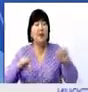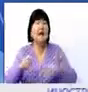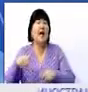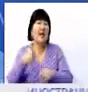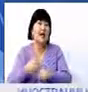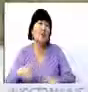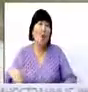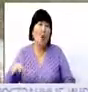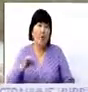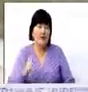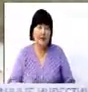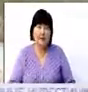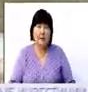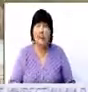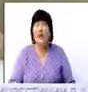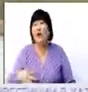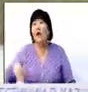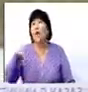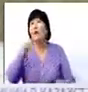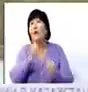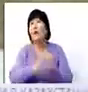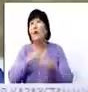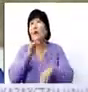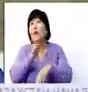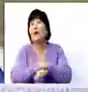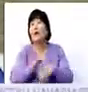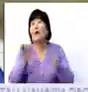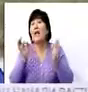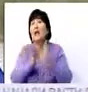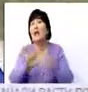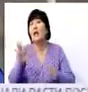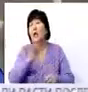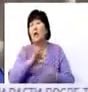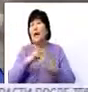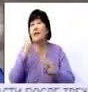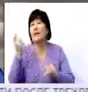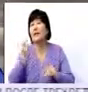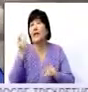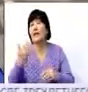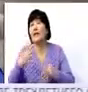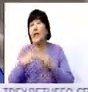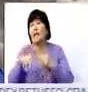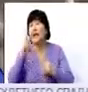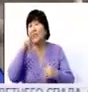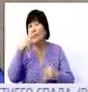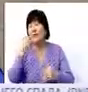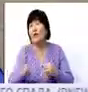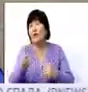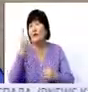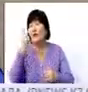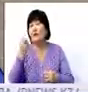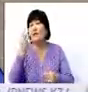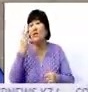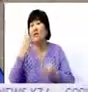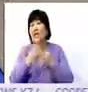Кимобласти. В регионе участились факты нецелевого использования сельскохозяйственных земель. За два года выявлены